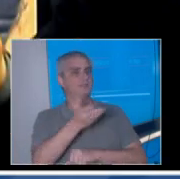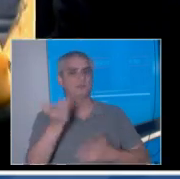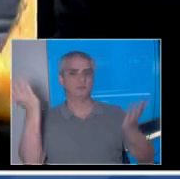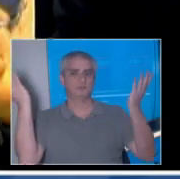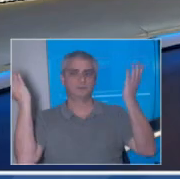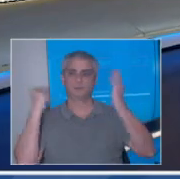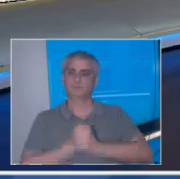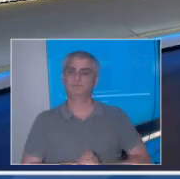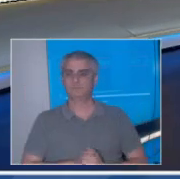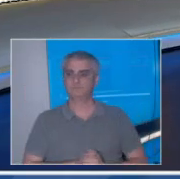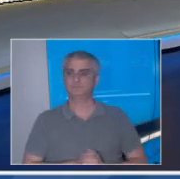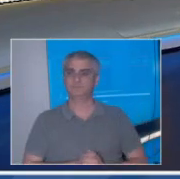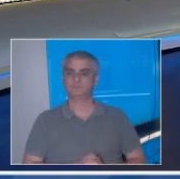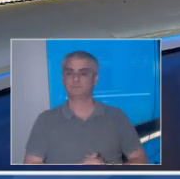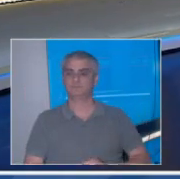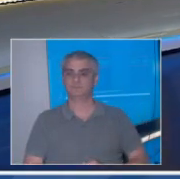עכשיו?